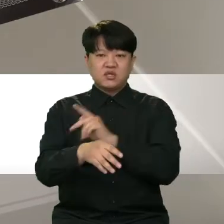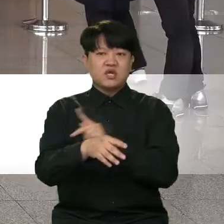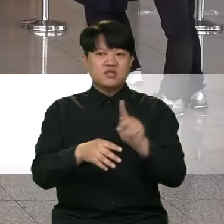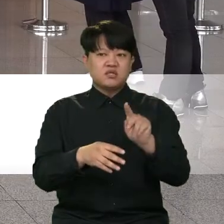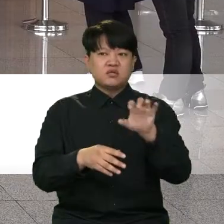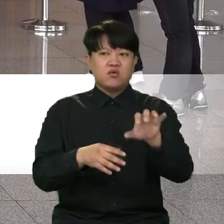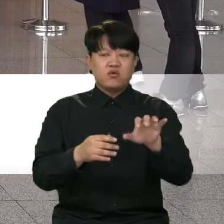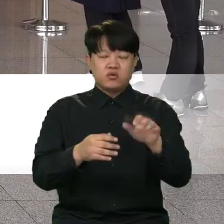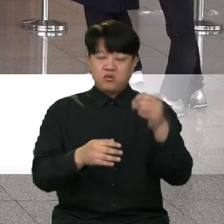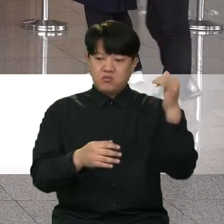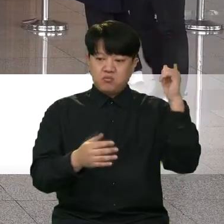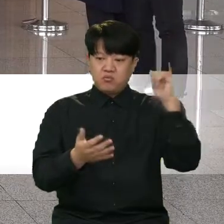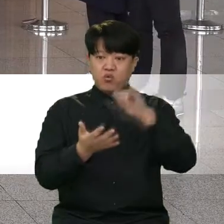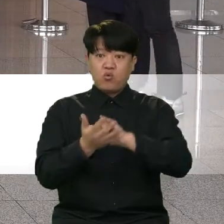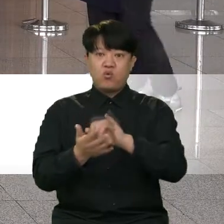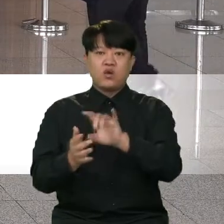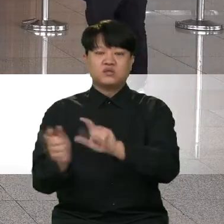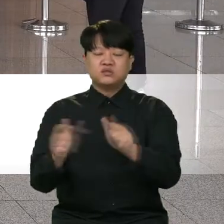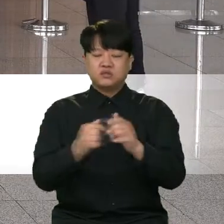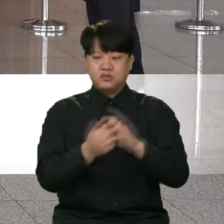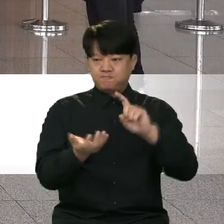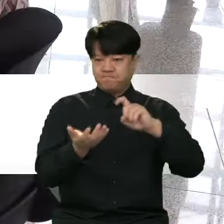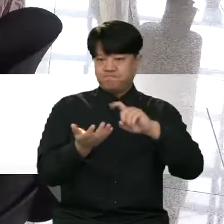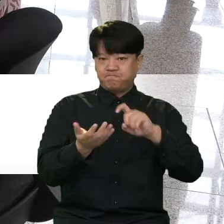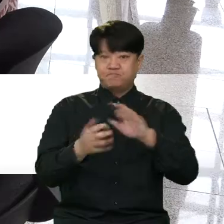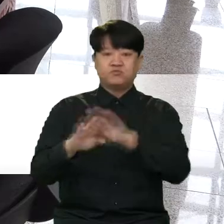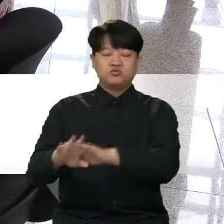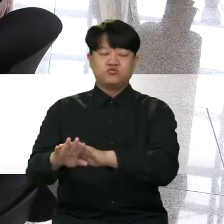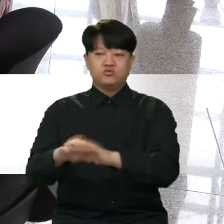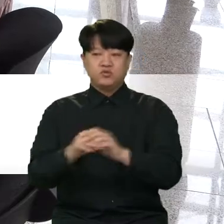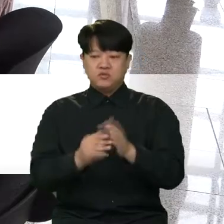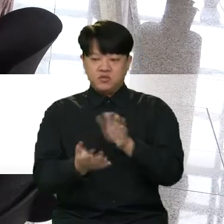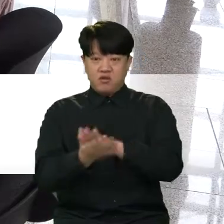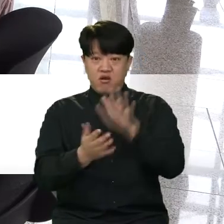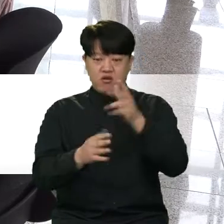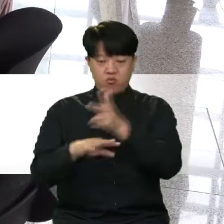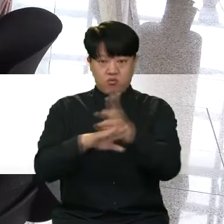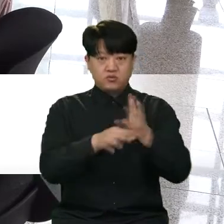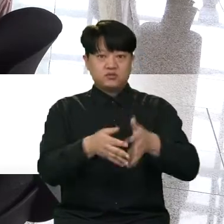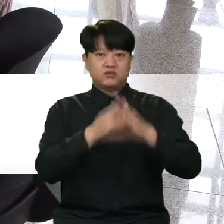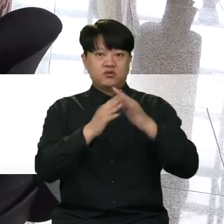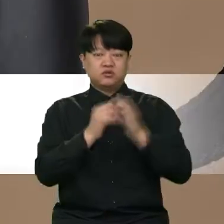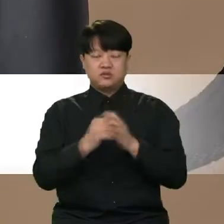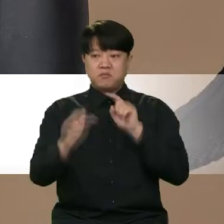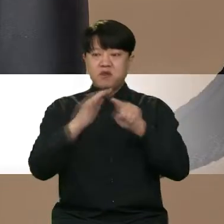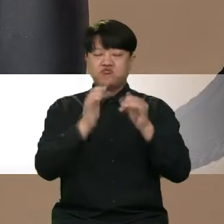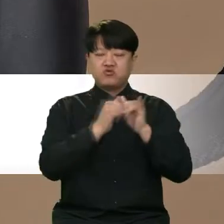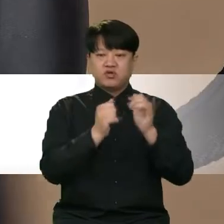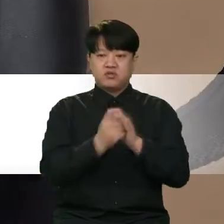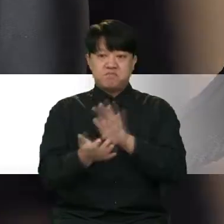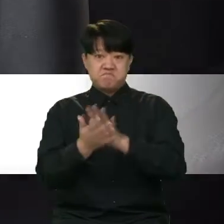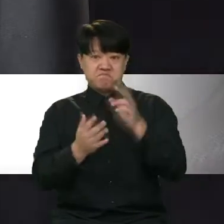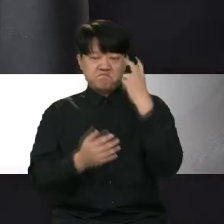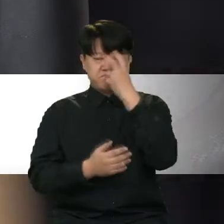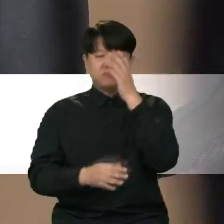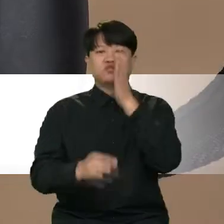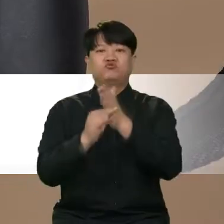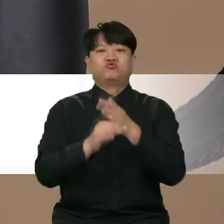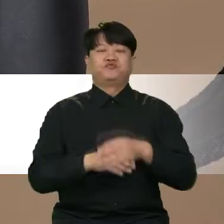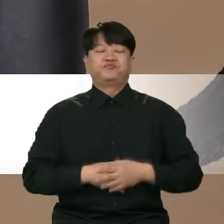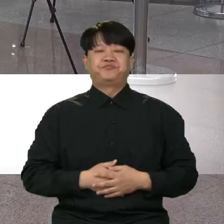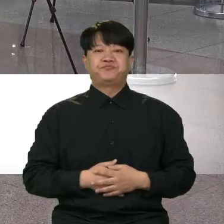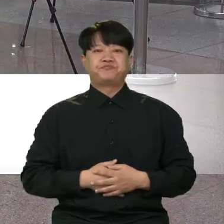ktx 역사 포항 공항 등의 손 소독제를 비치하고 열화상 카메라를 설치해 방문객의 발열 유물을